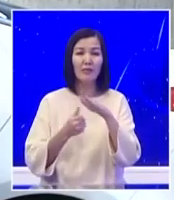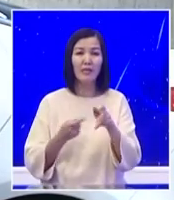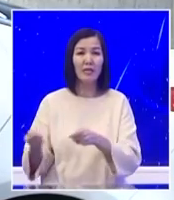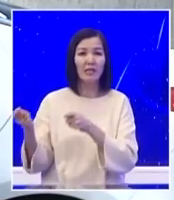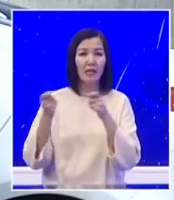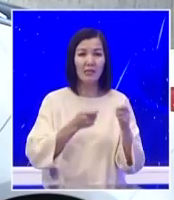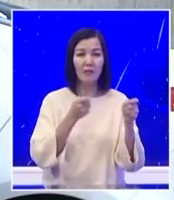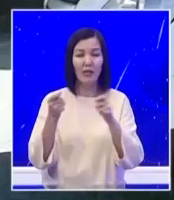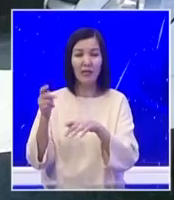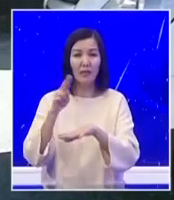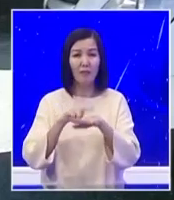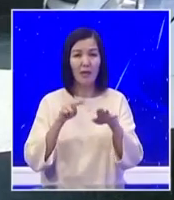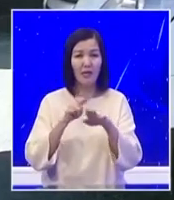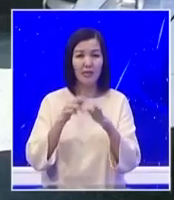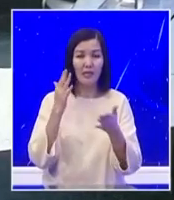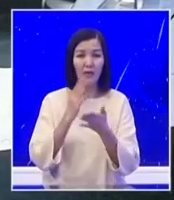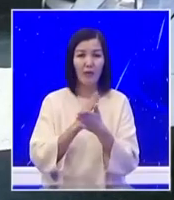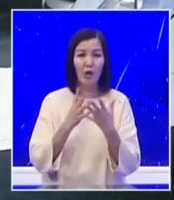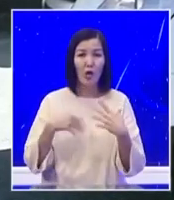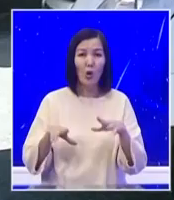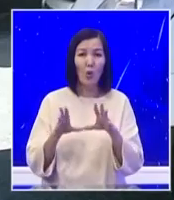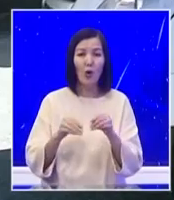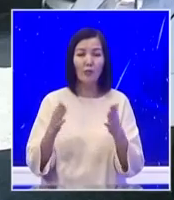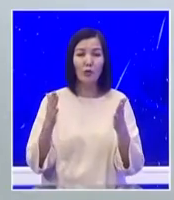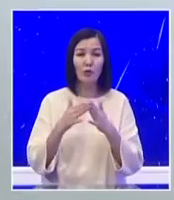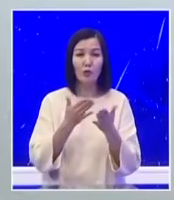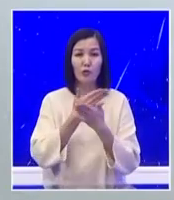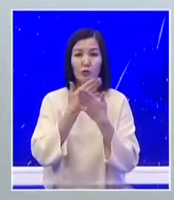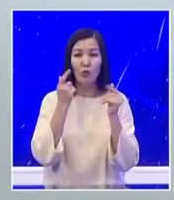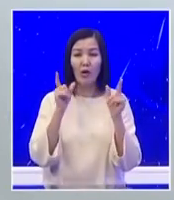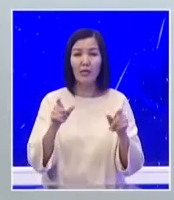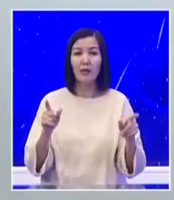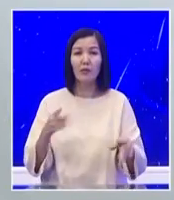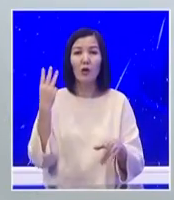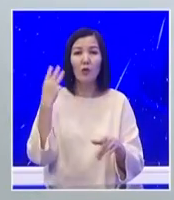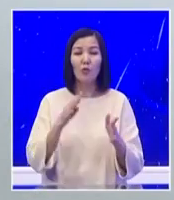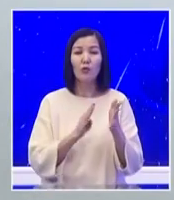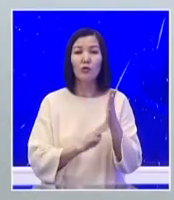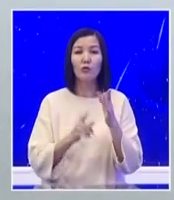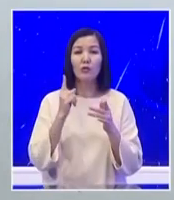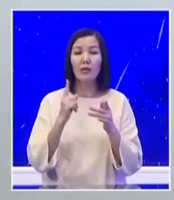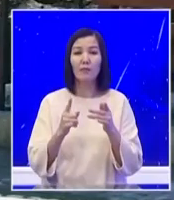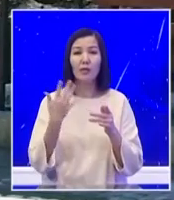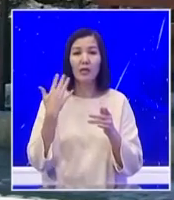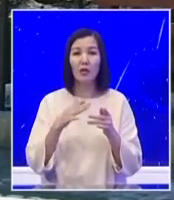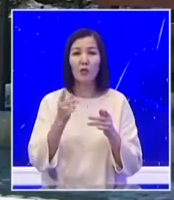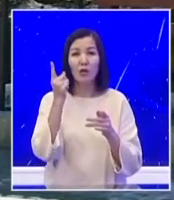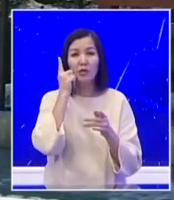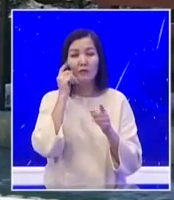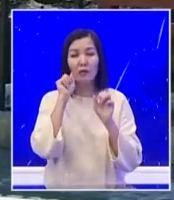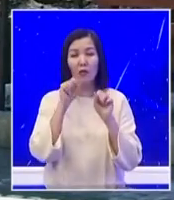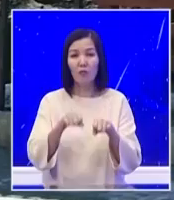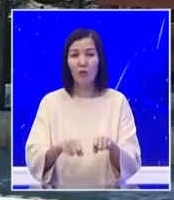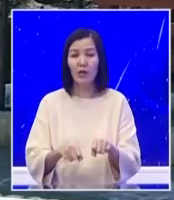іске қосылған. Мамандар қоғамдық орындарда жүрген үй-күйсіздерді кезіктірсеңіз, 30-91-50 байланыс нөміріне хабарласуға